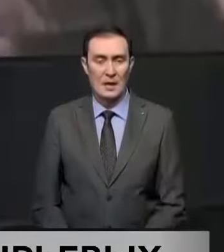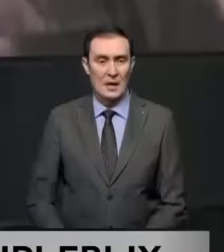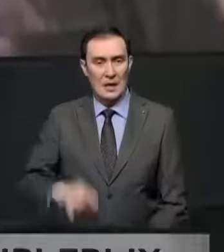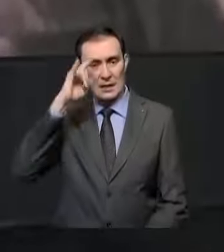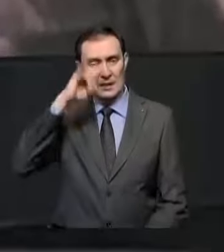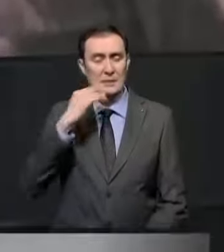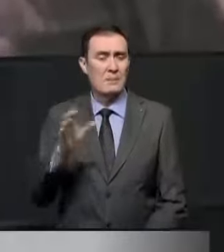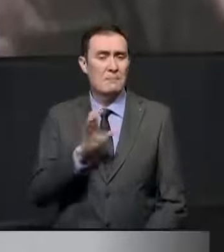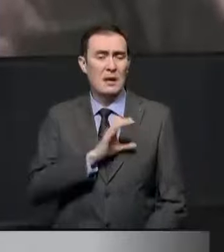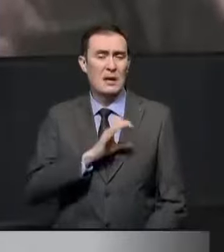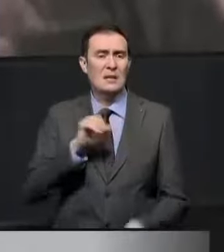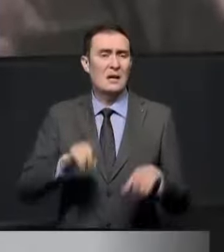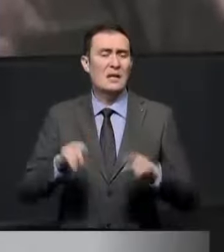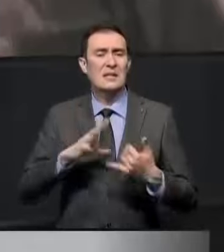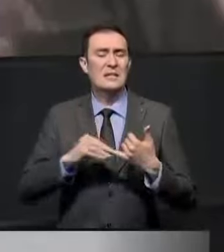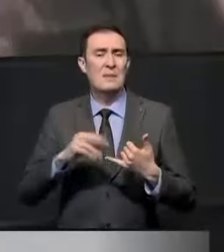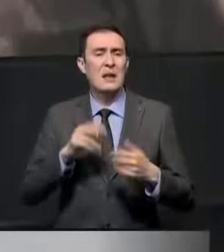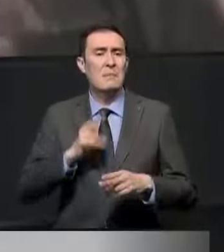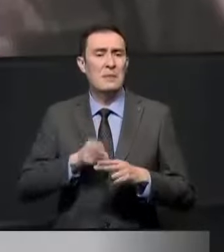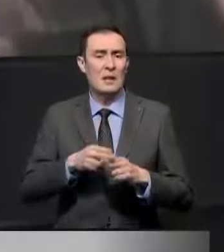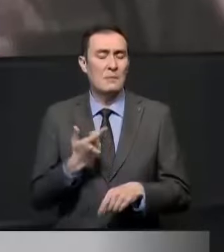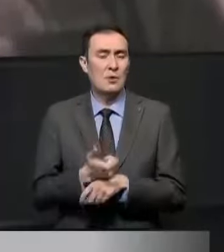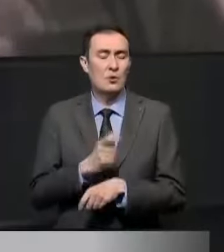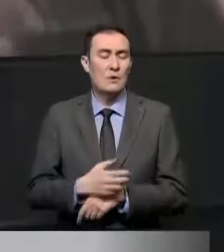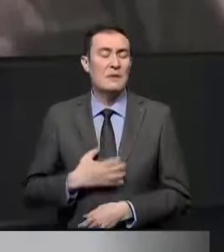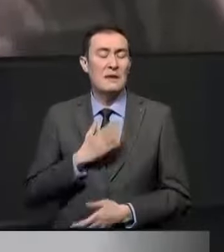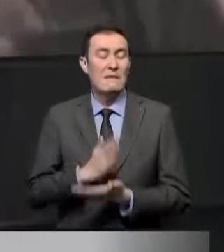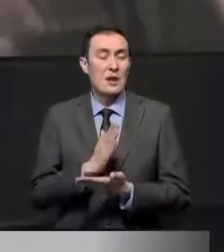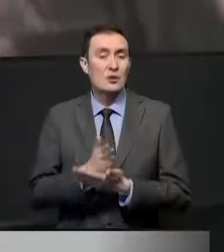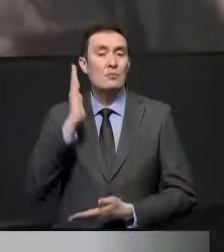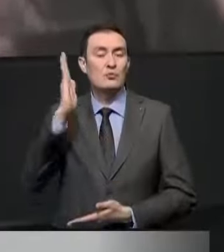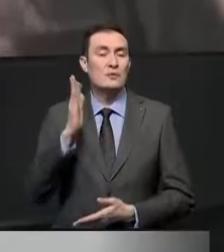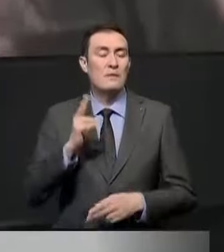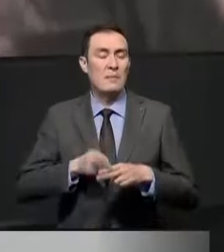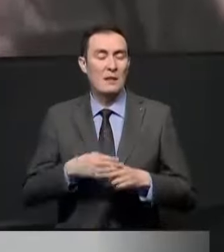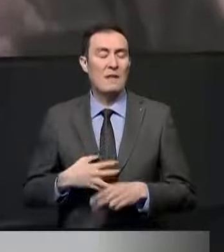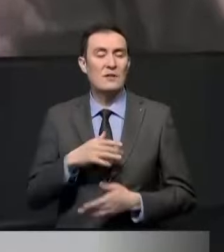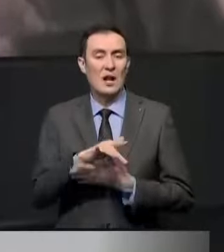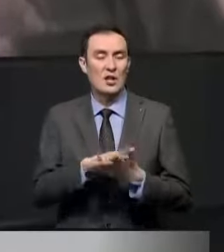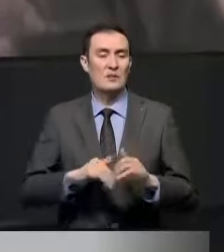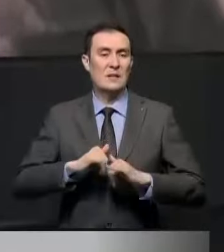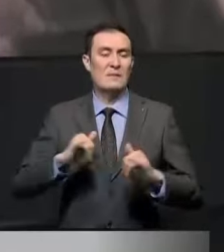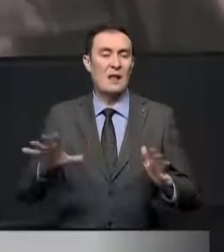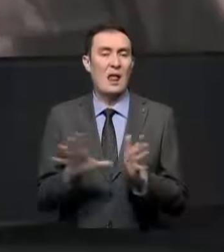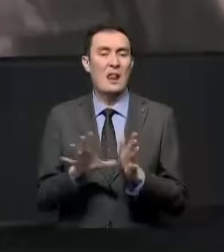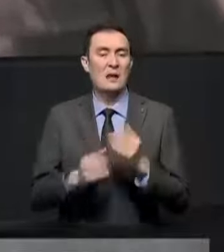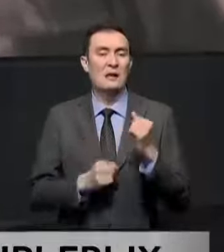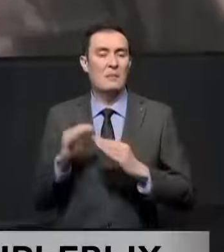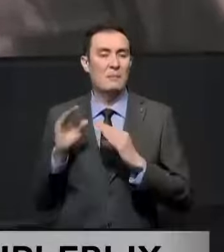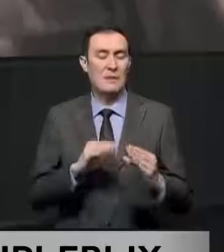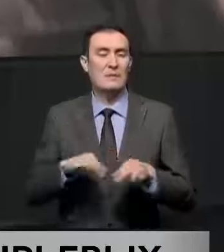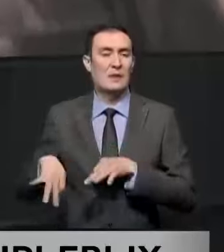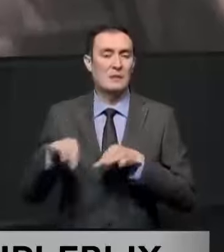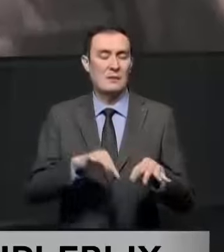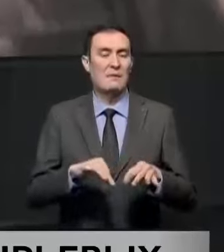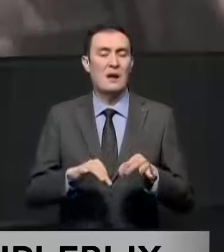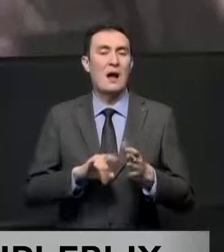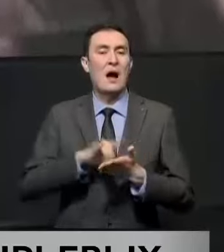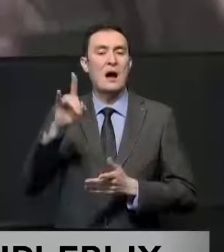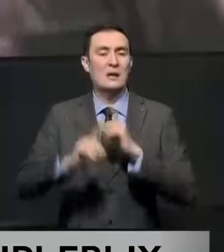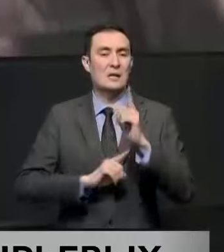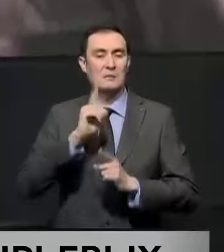Казахстан богат редкоземельными металлами, которые являются металлами будущего. Они очень важны в дальнейшем развитии электромобильности и транспорта,